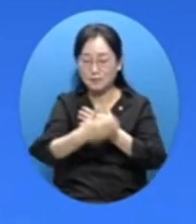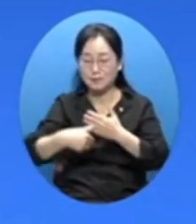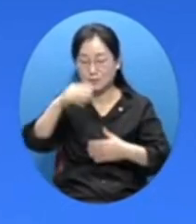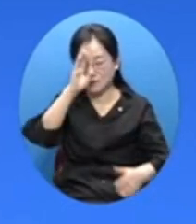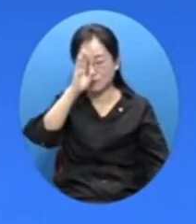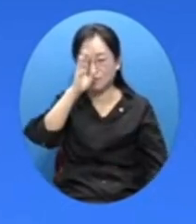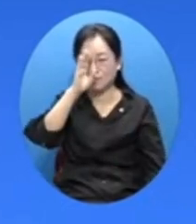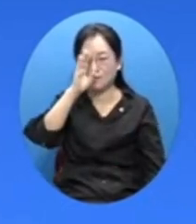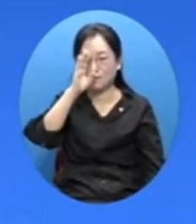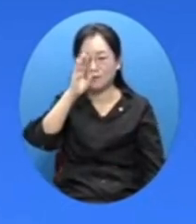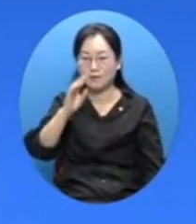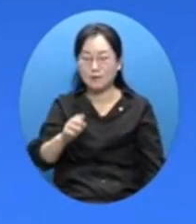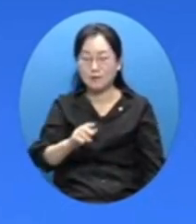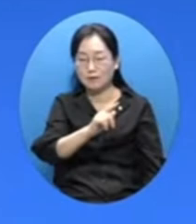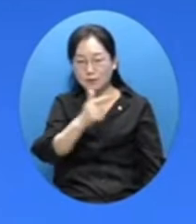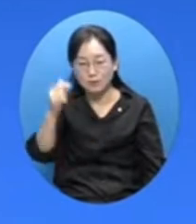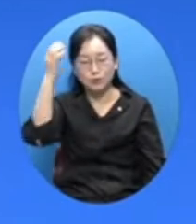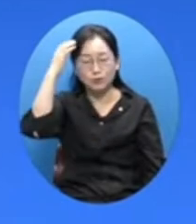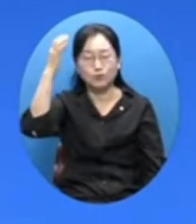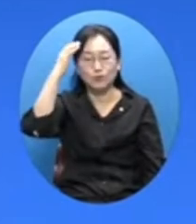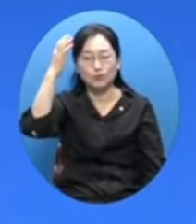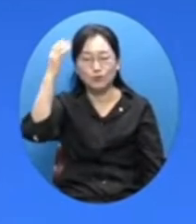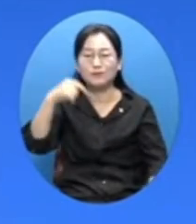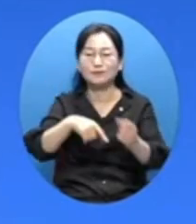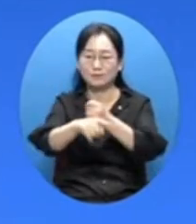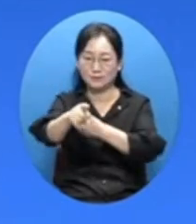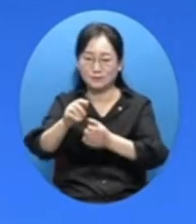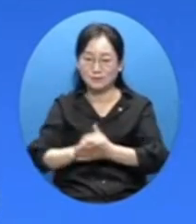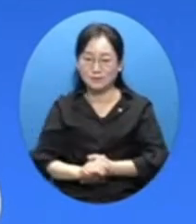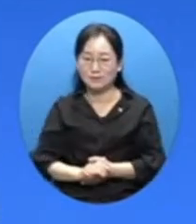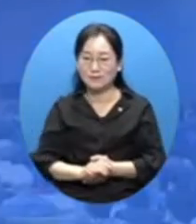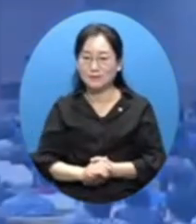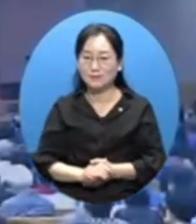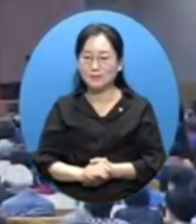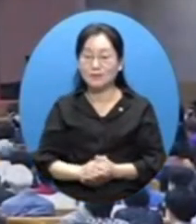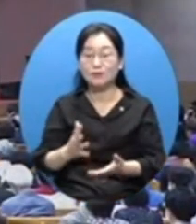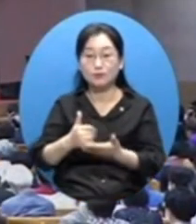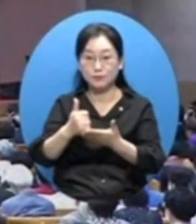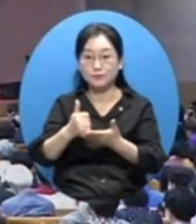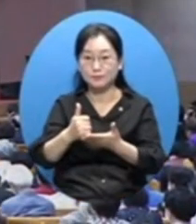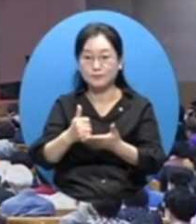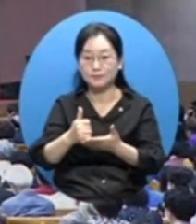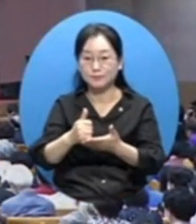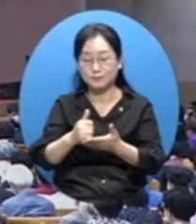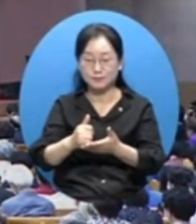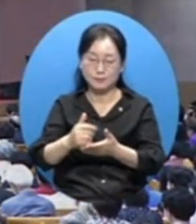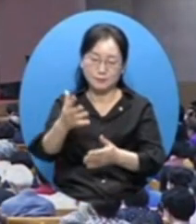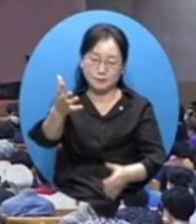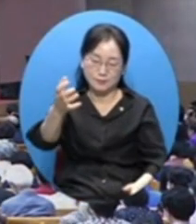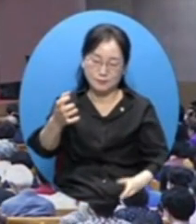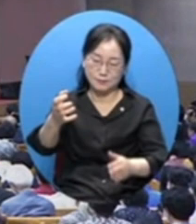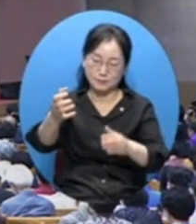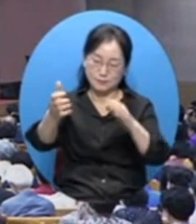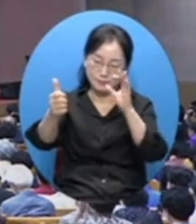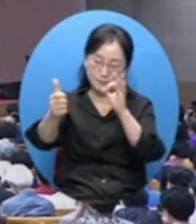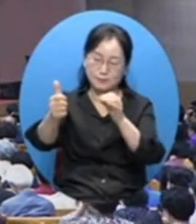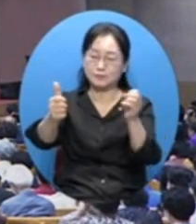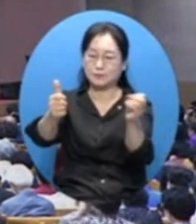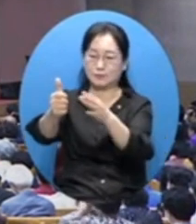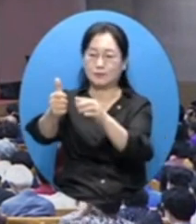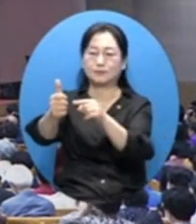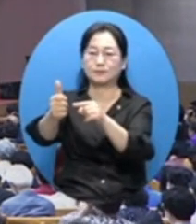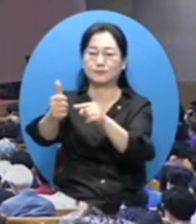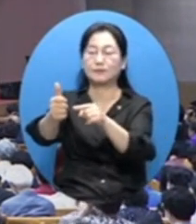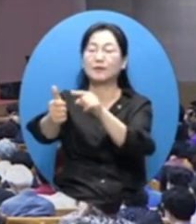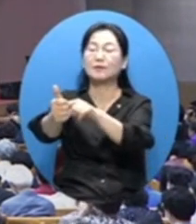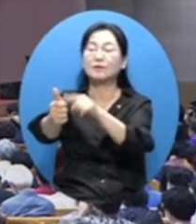들어서 여러 가지로 고통당하는 이웃을 말씀하고 있는 것입니다. 주님께서 그 손 마른 자를 향하여 말씀하십니다.